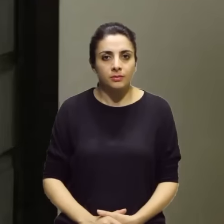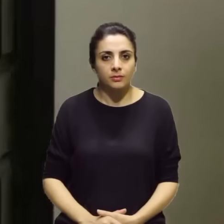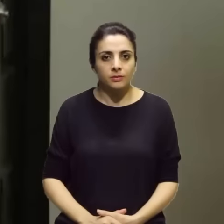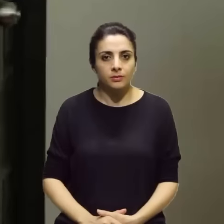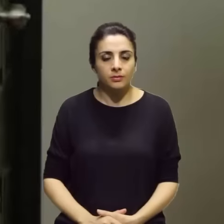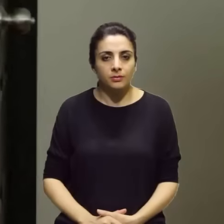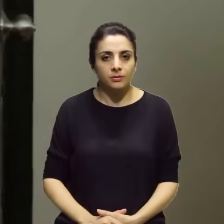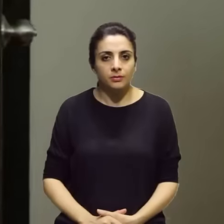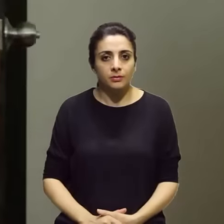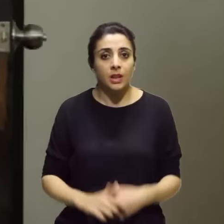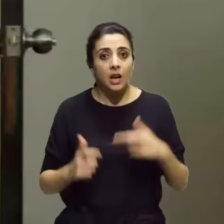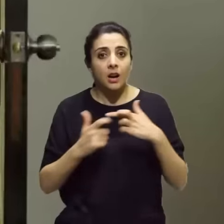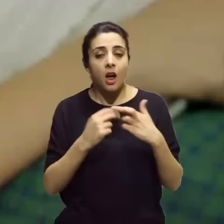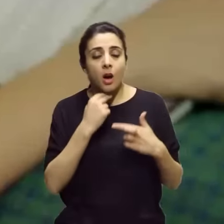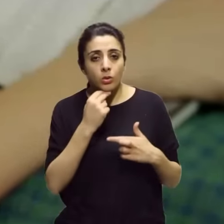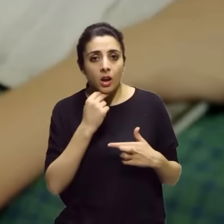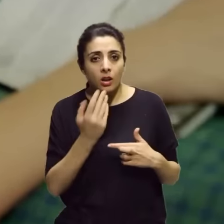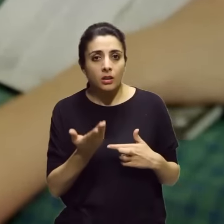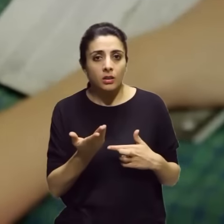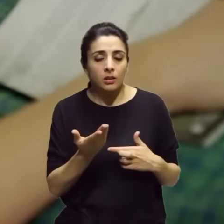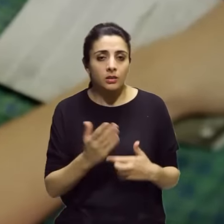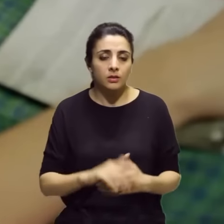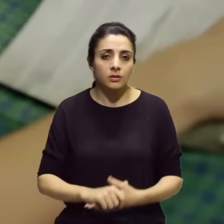Zeyno odaya girdi. Reyhan abla?